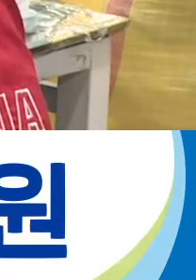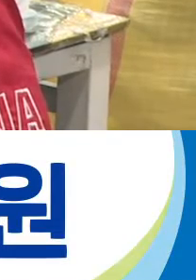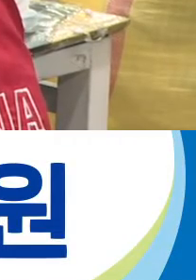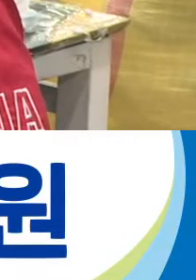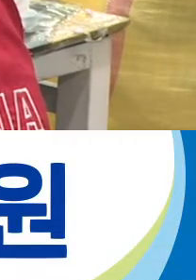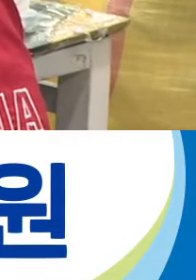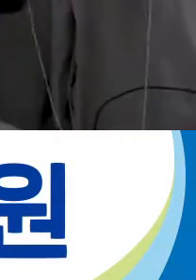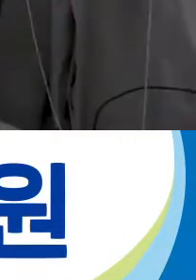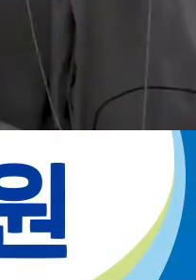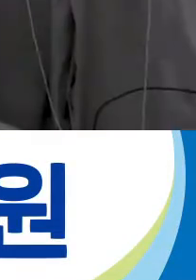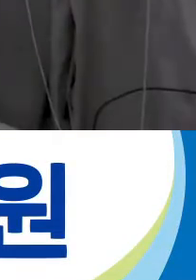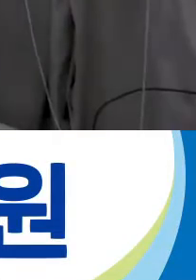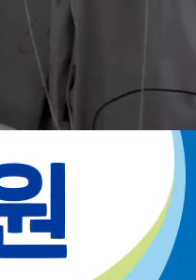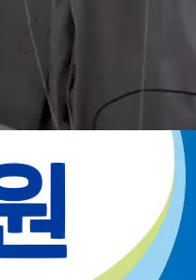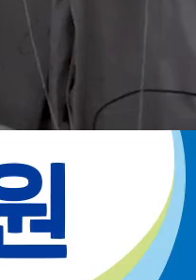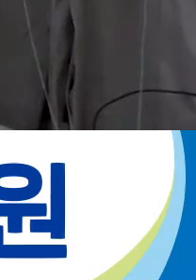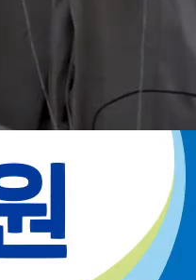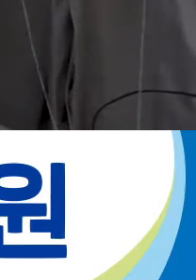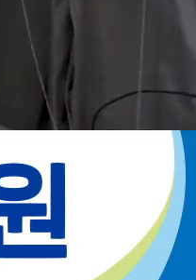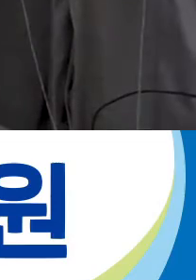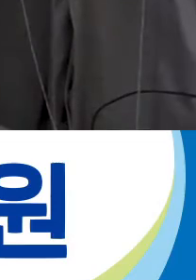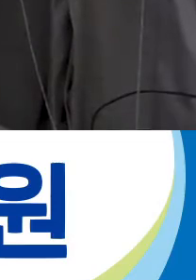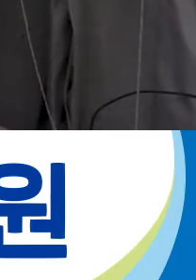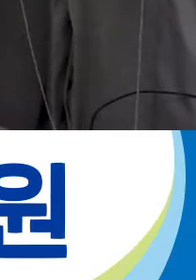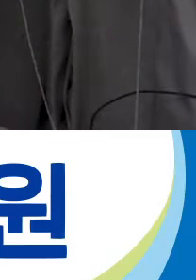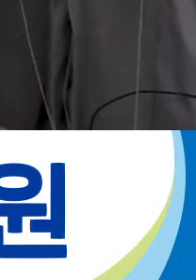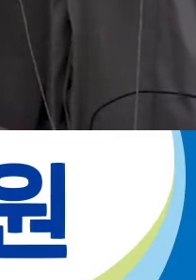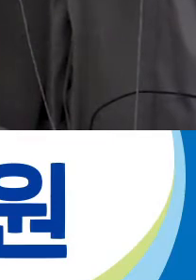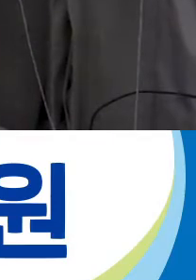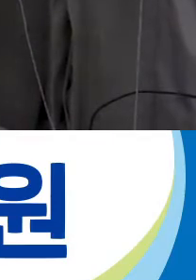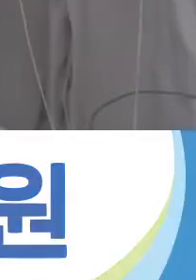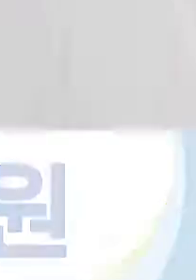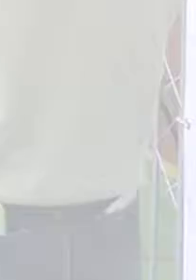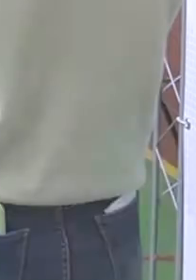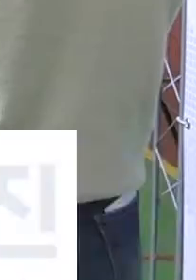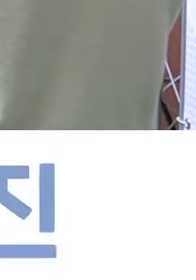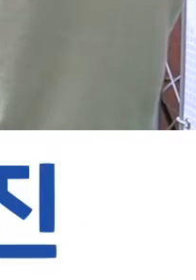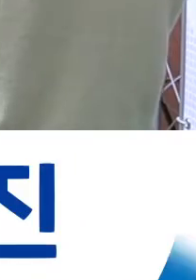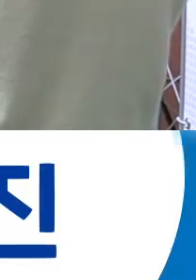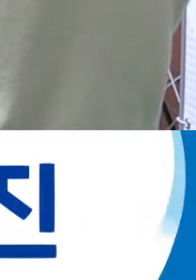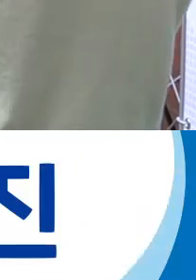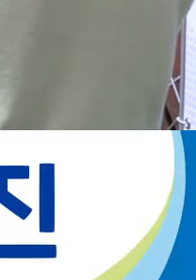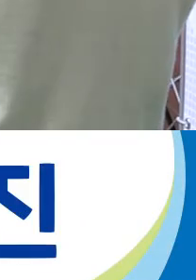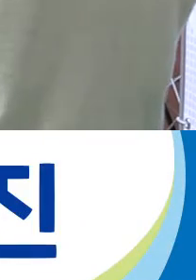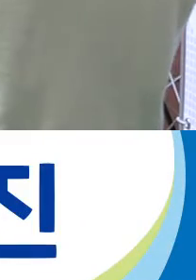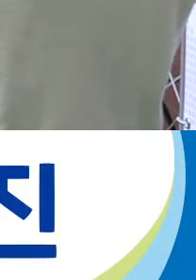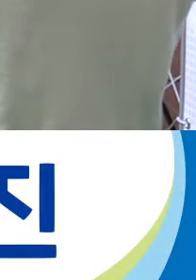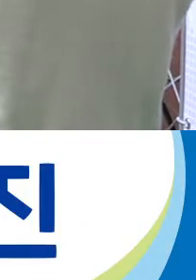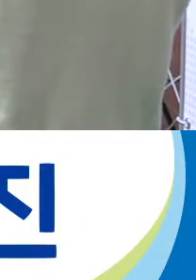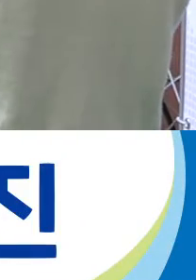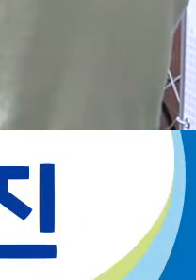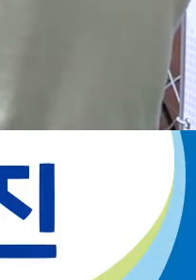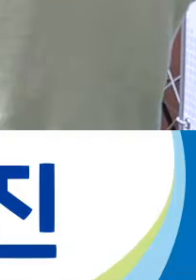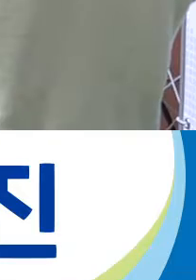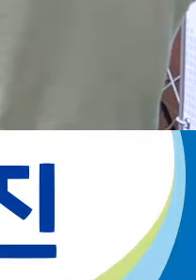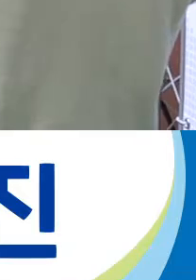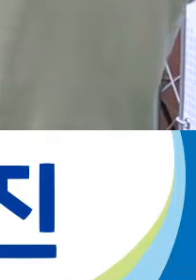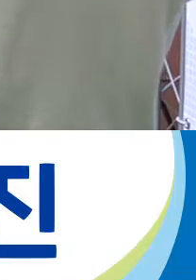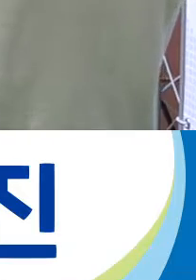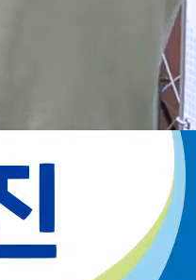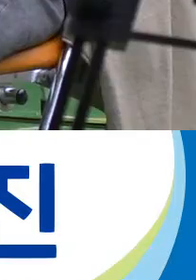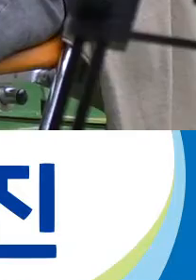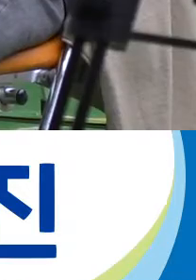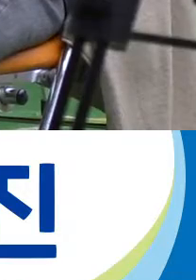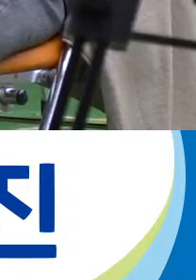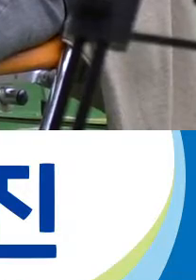제조업체 작업환경 개선 지원 사업에 참여할 업체를 모집합니다 취업이 힘든 관내에 청년들을 위한 전문 인력